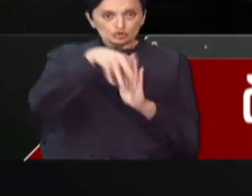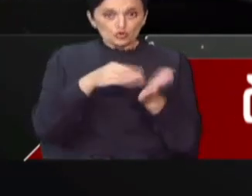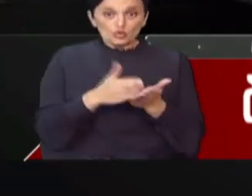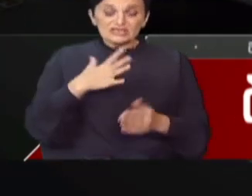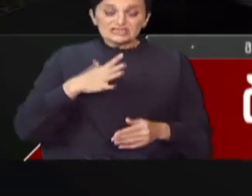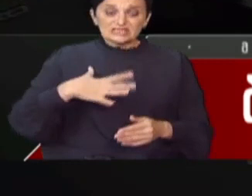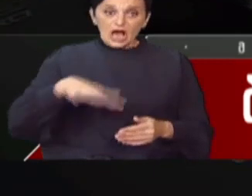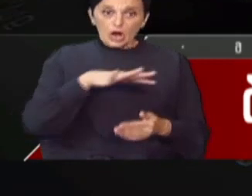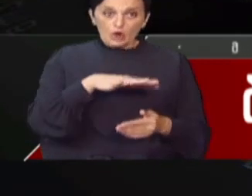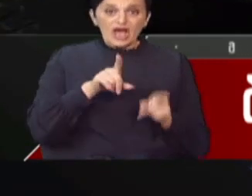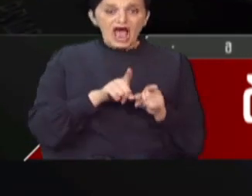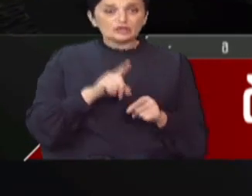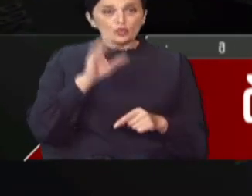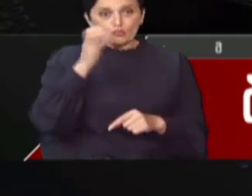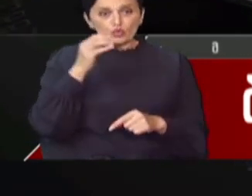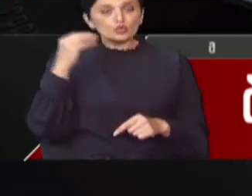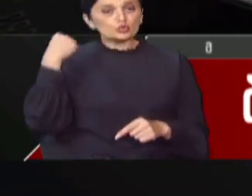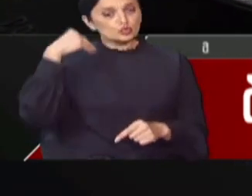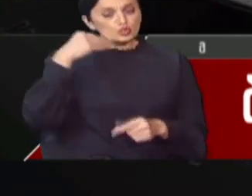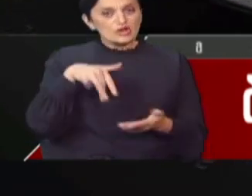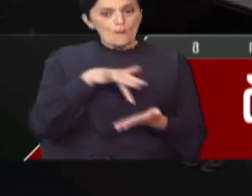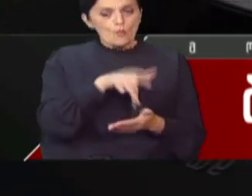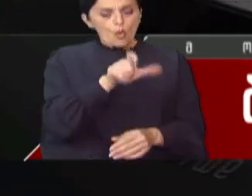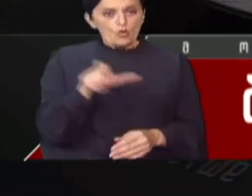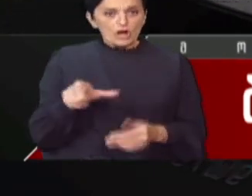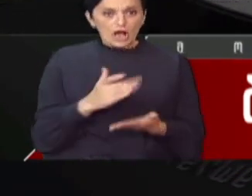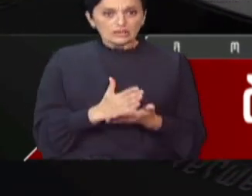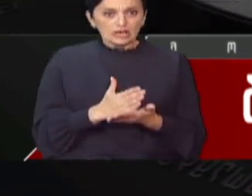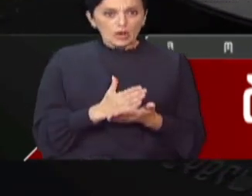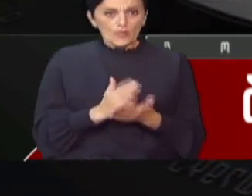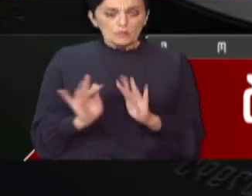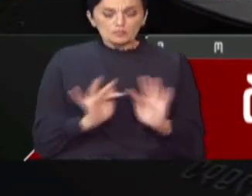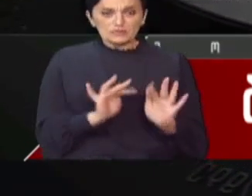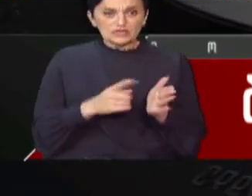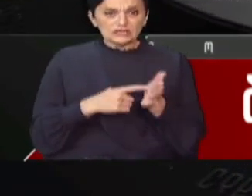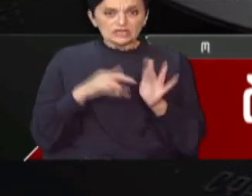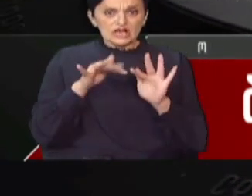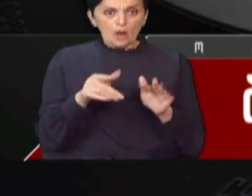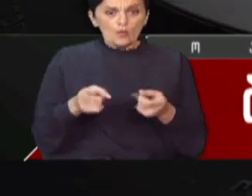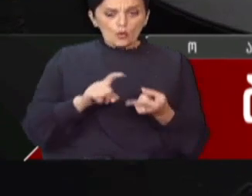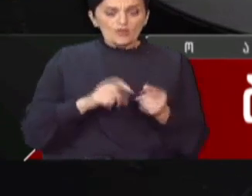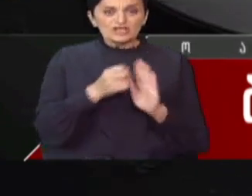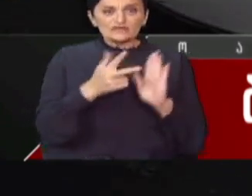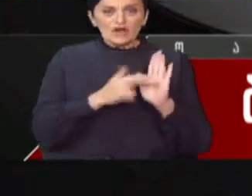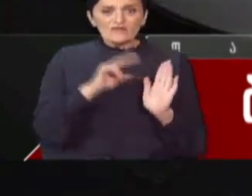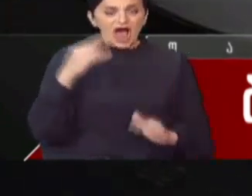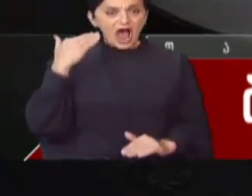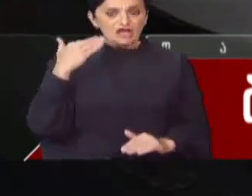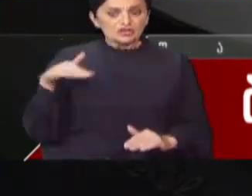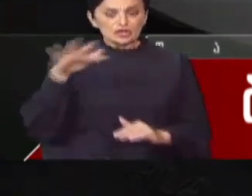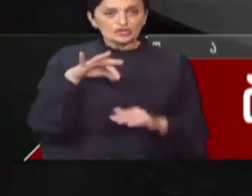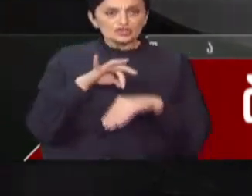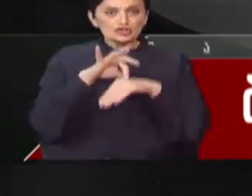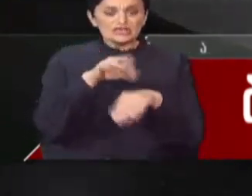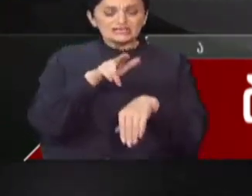როგორც საქართველოს, ასევე ბულგარეთის და თურქეთის მოქალაქეები. Მიმდინარე გამოძიების ფარგლებში 18 ივნის აჭარაში